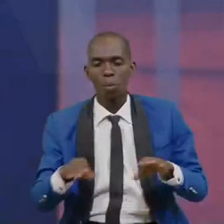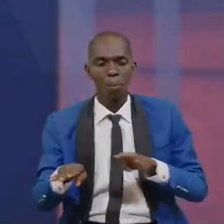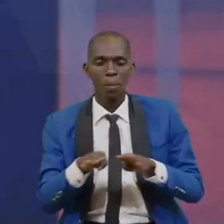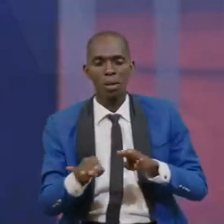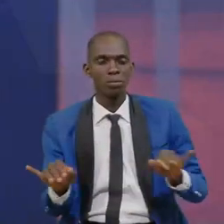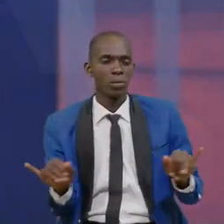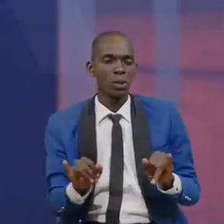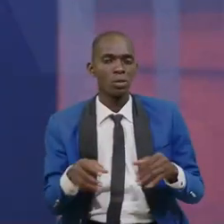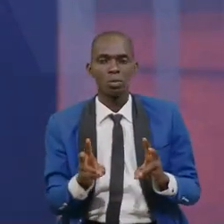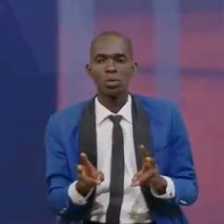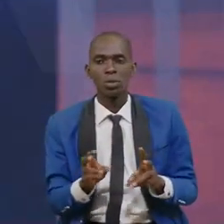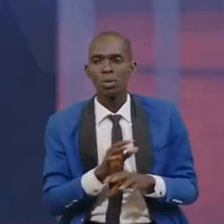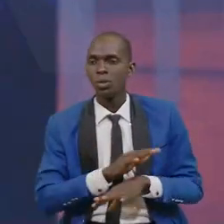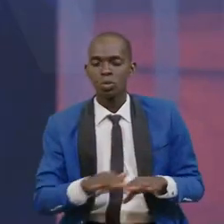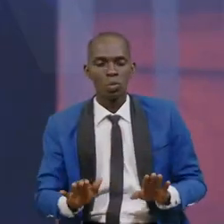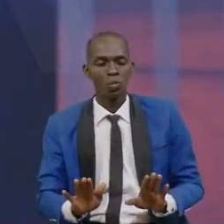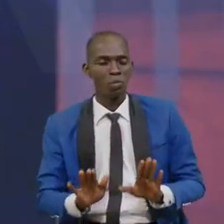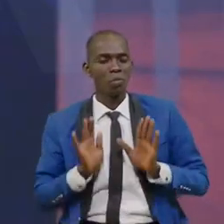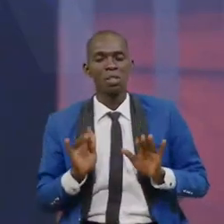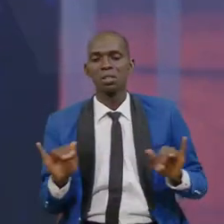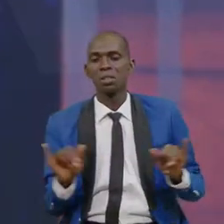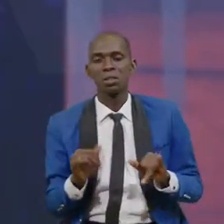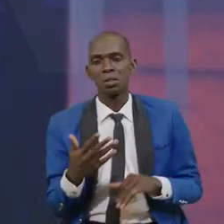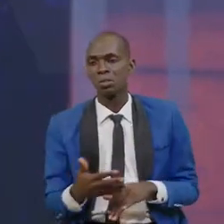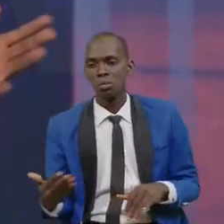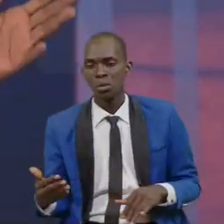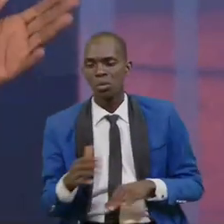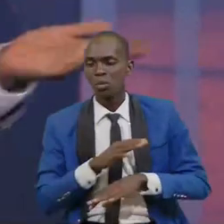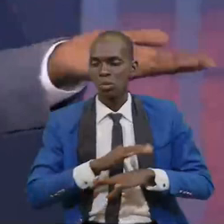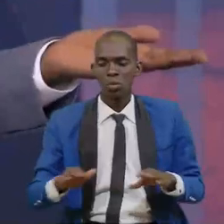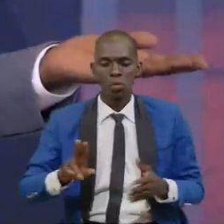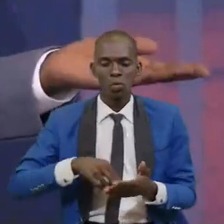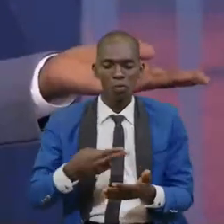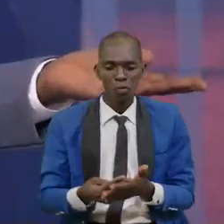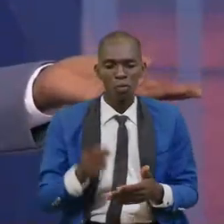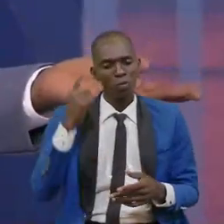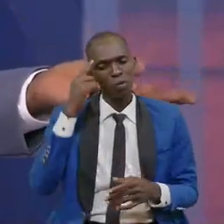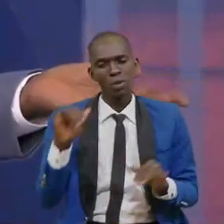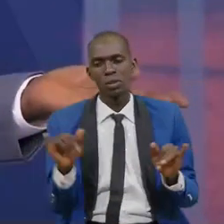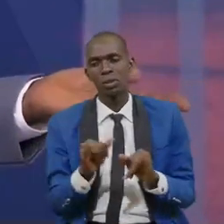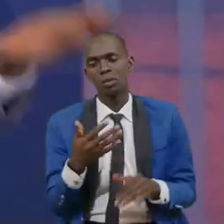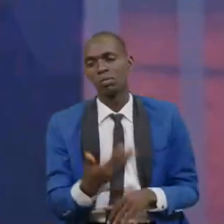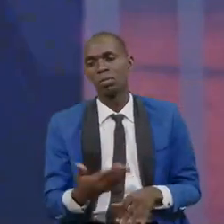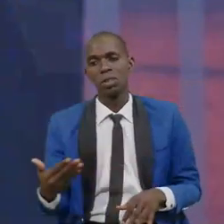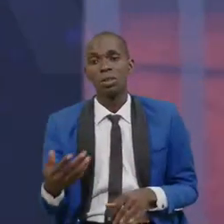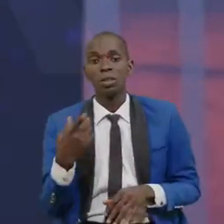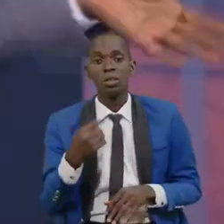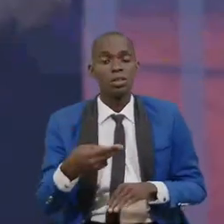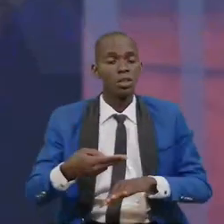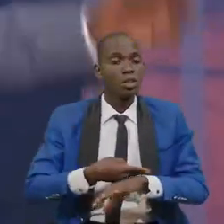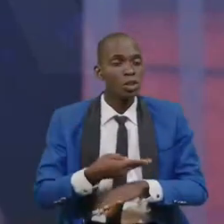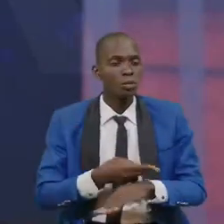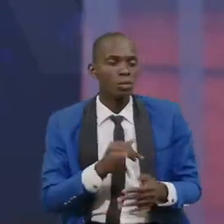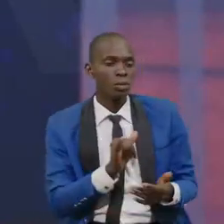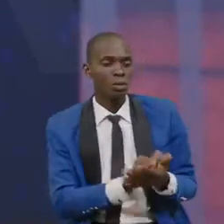manière. Ne craignent pas les mêmes choses. Ne tremblent pas devant la même chose. La brebis, c'est